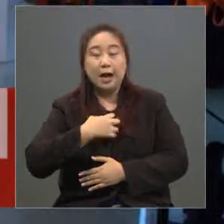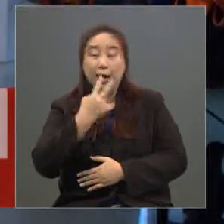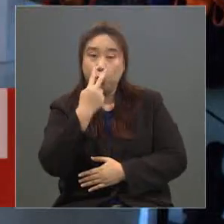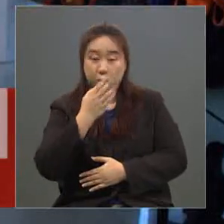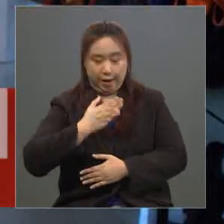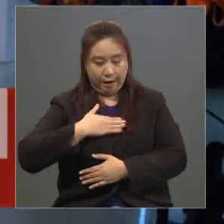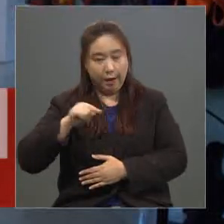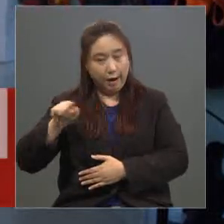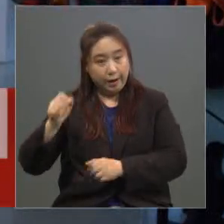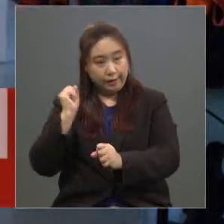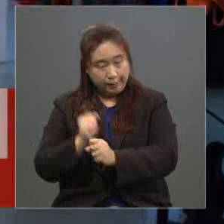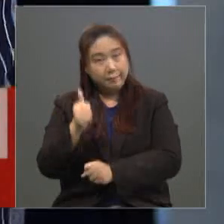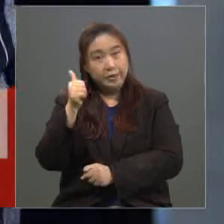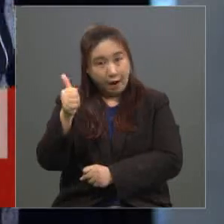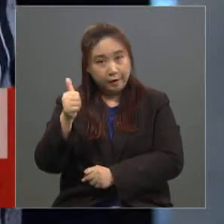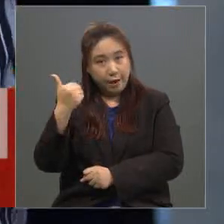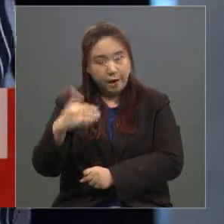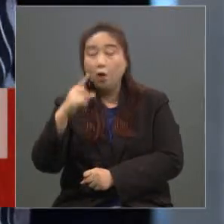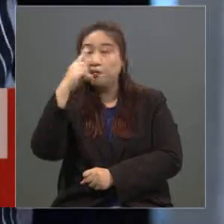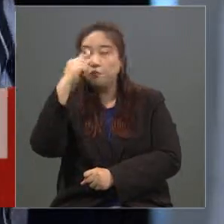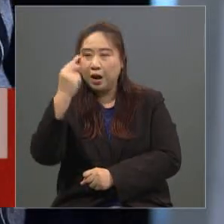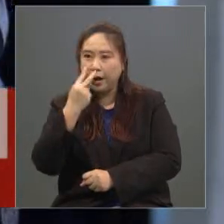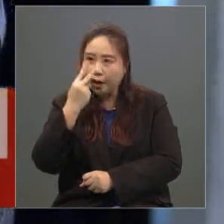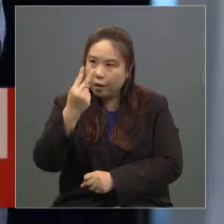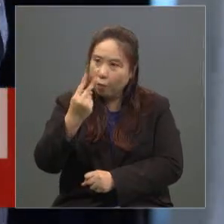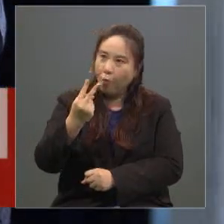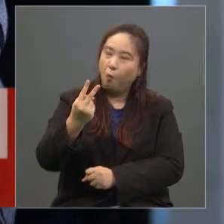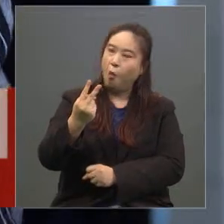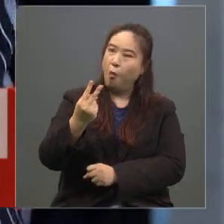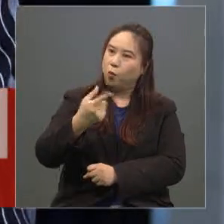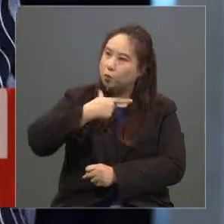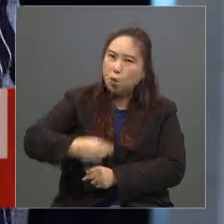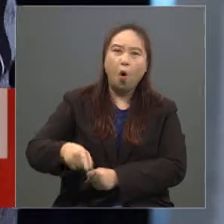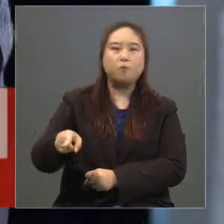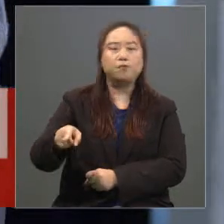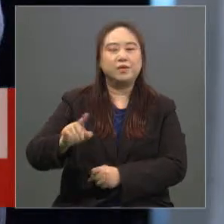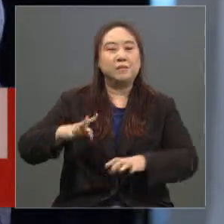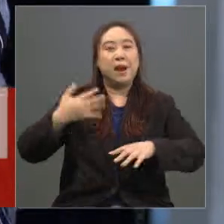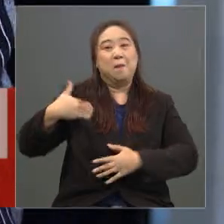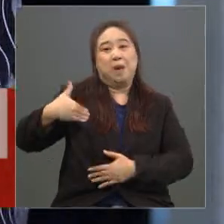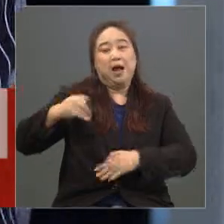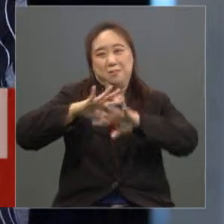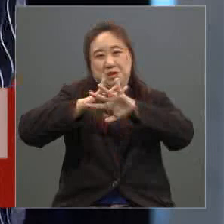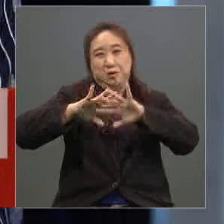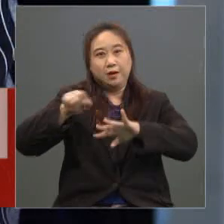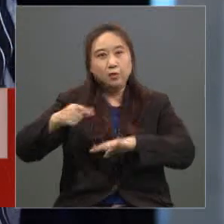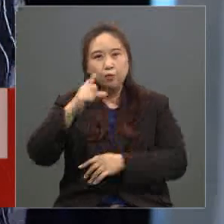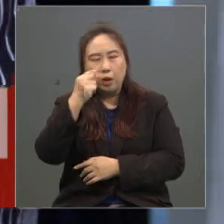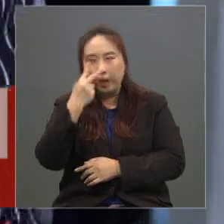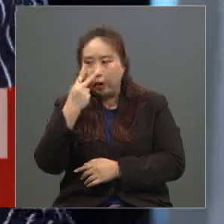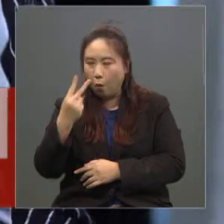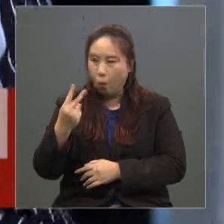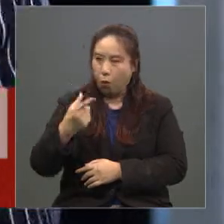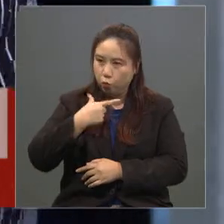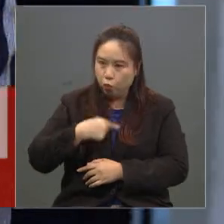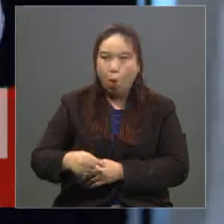ได้นะแล้วจริงๆแล้วฝรั่งแบบ amazing เห็นแล้วแบบเห็นแล้วชอบมากเลยเพราะฉะนั้นตอนนั้นก็เลยมี